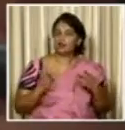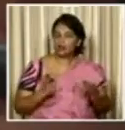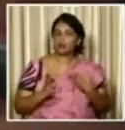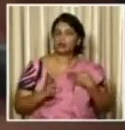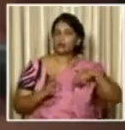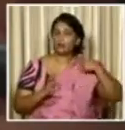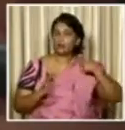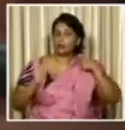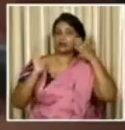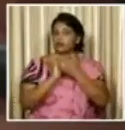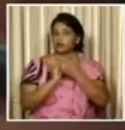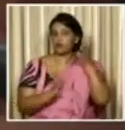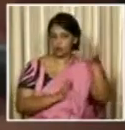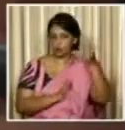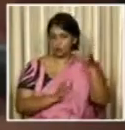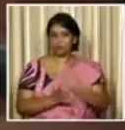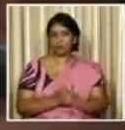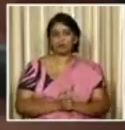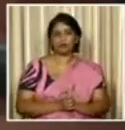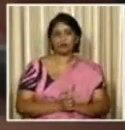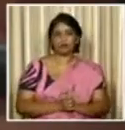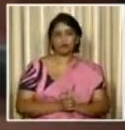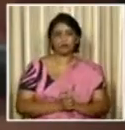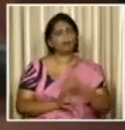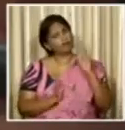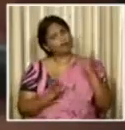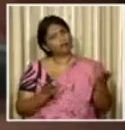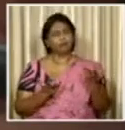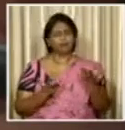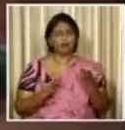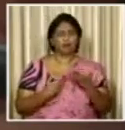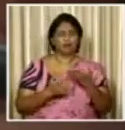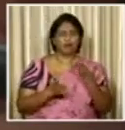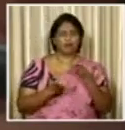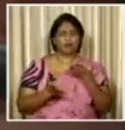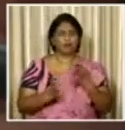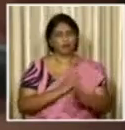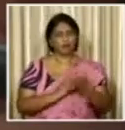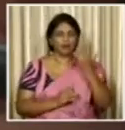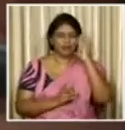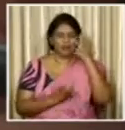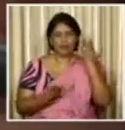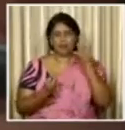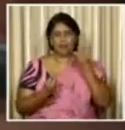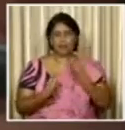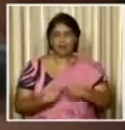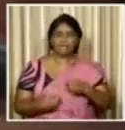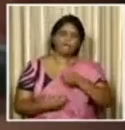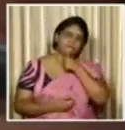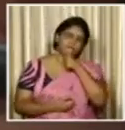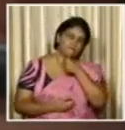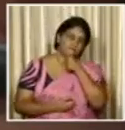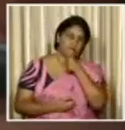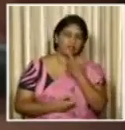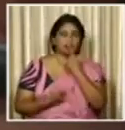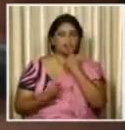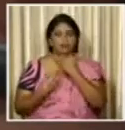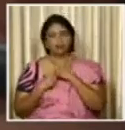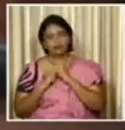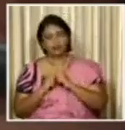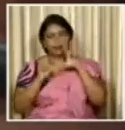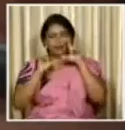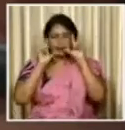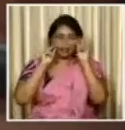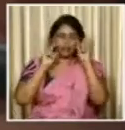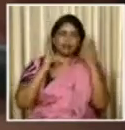Mule kawakakimat tiada uta. Hari uta magari makwenda puluan. Sobawi kai ni. Bayar sayi, yata timai, nidi mata,